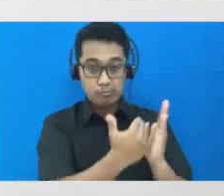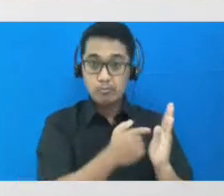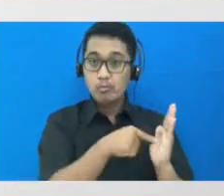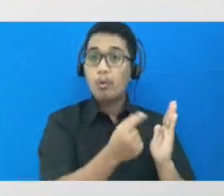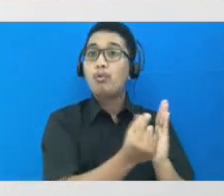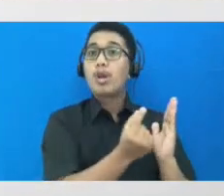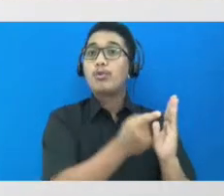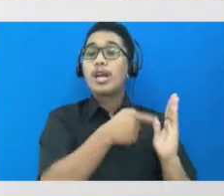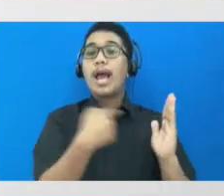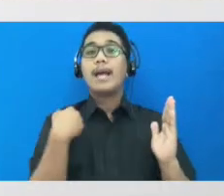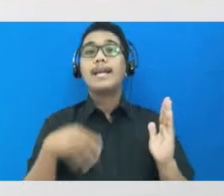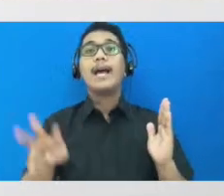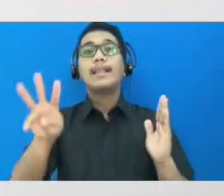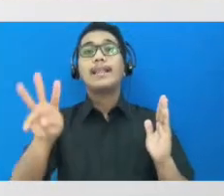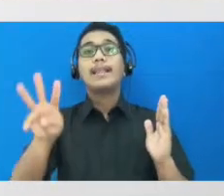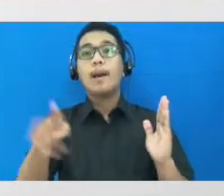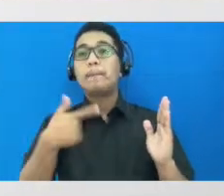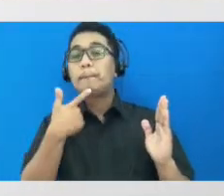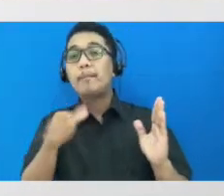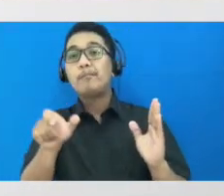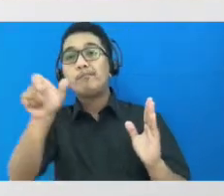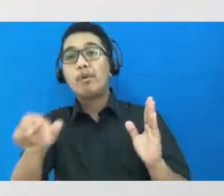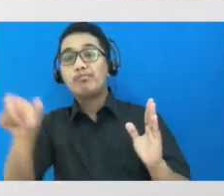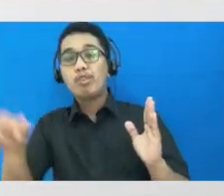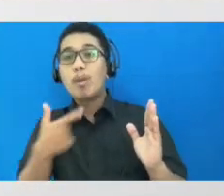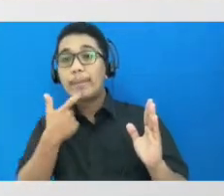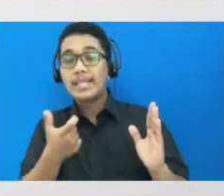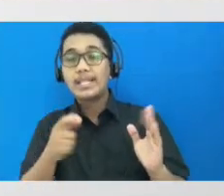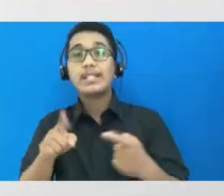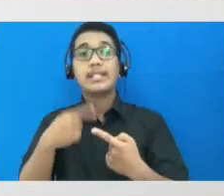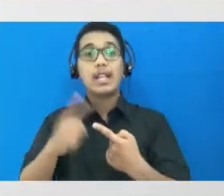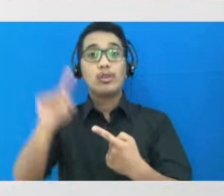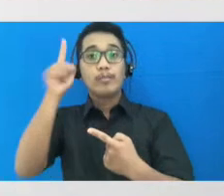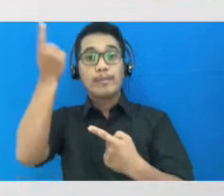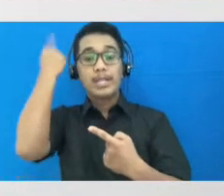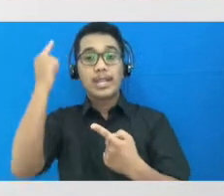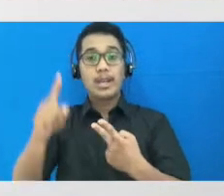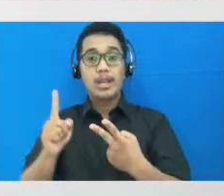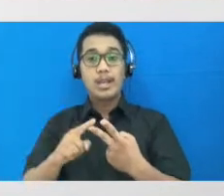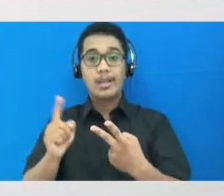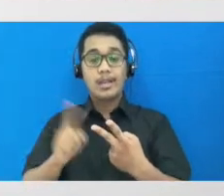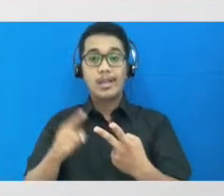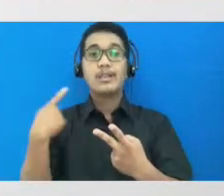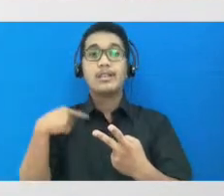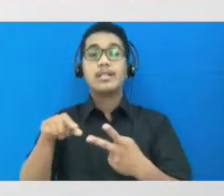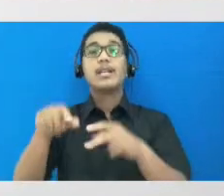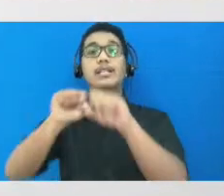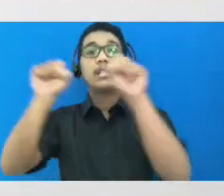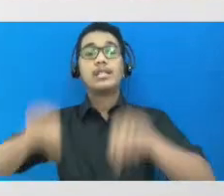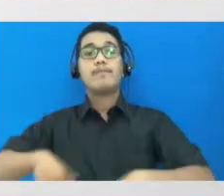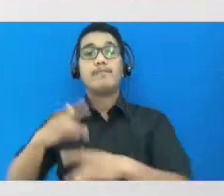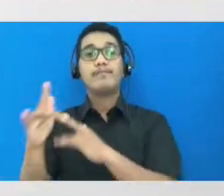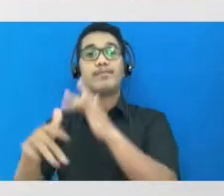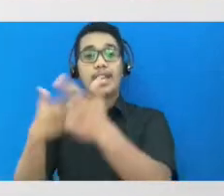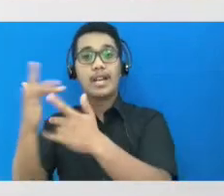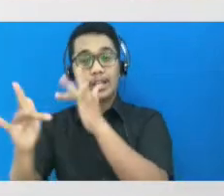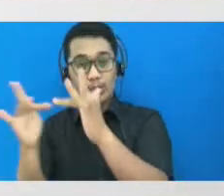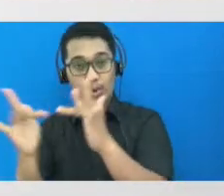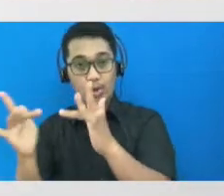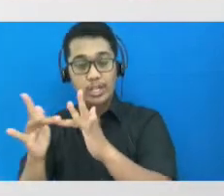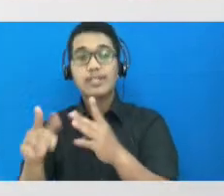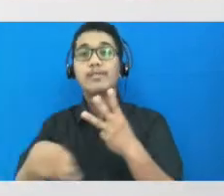3 stakeholders yang sangat berperan. Pertama adalah pemerintah, yang kedua adalah penyelenggara sistem elektronik, yang ketiga tentunya